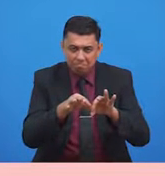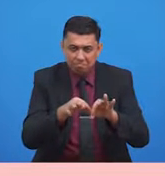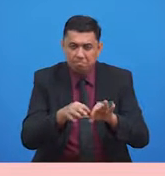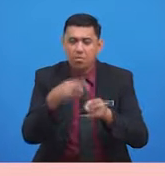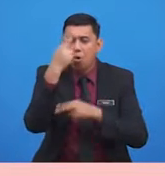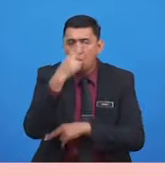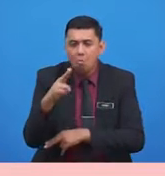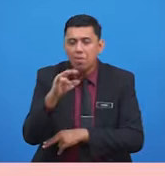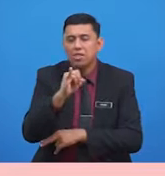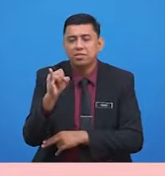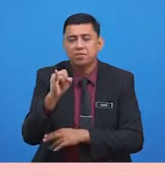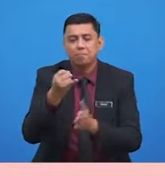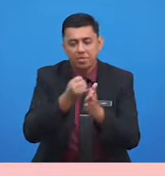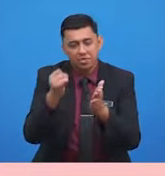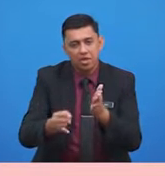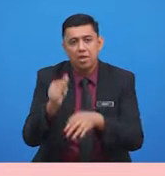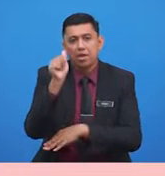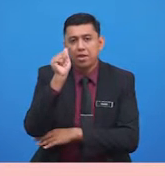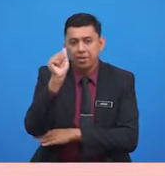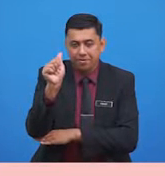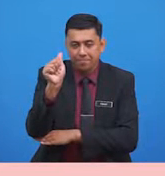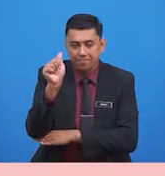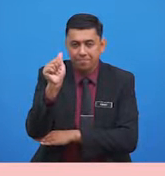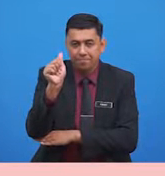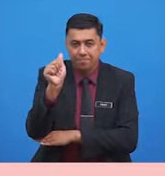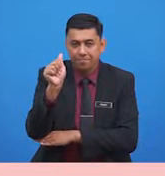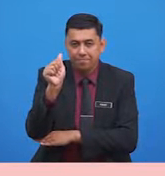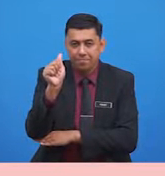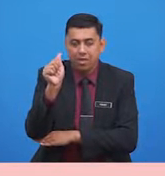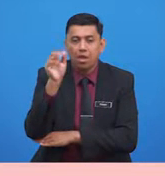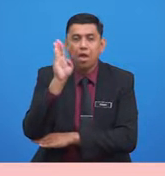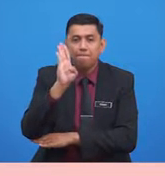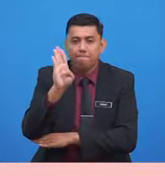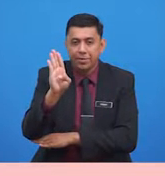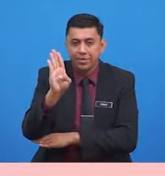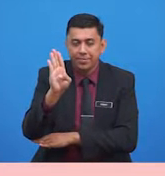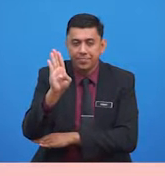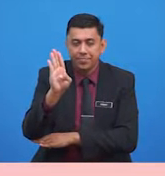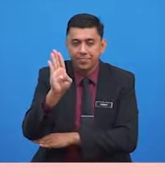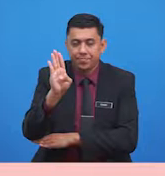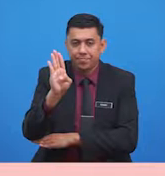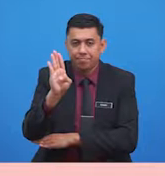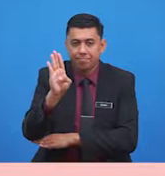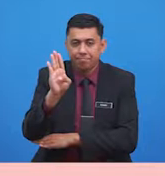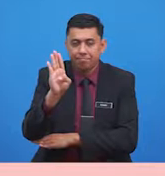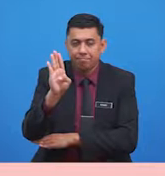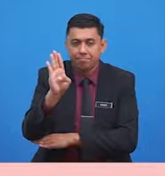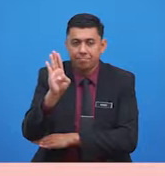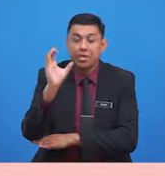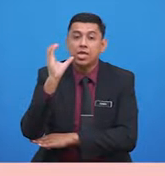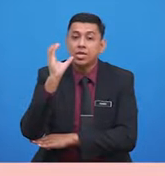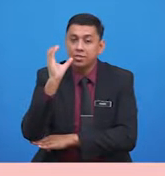menghormati jiran? A. Mengeratkan hubungan jiran. B. Berasa